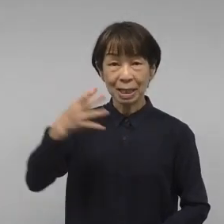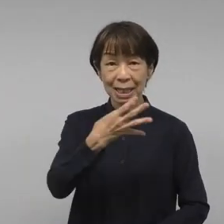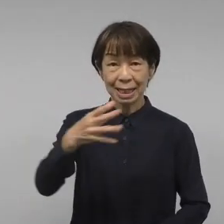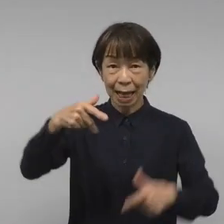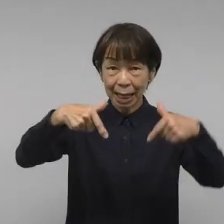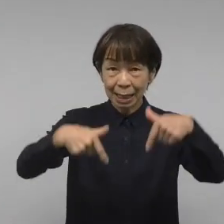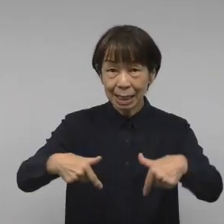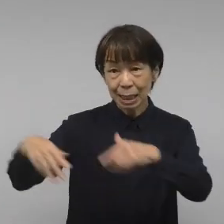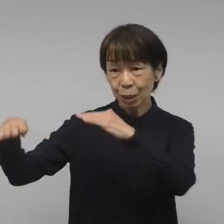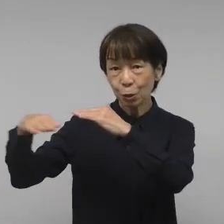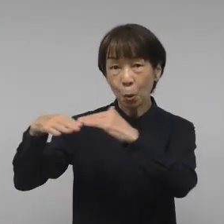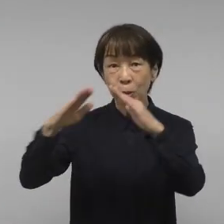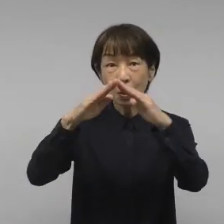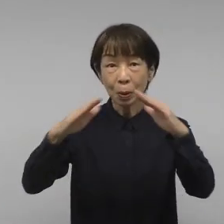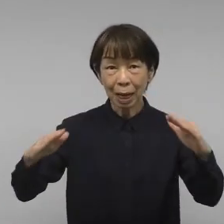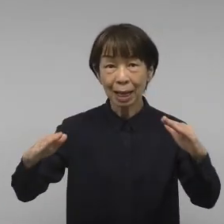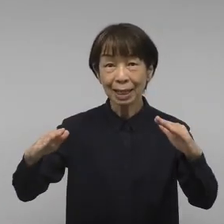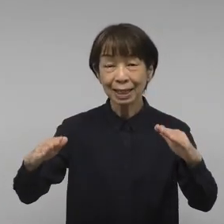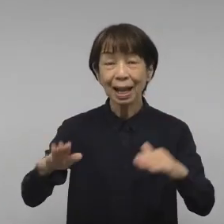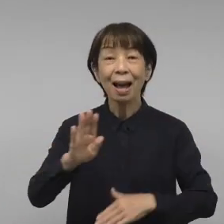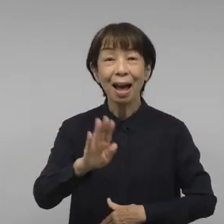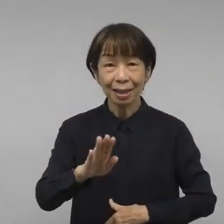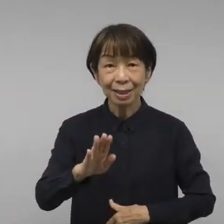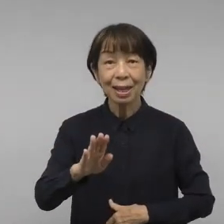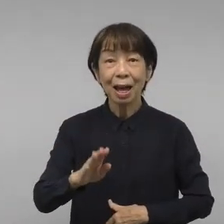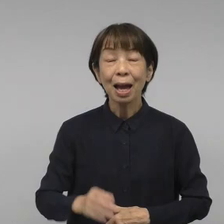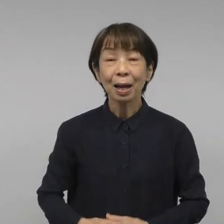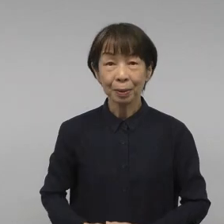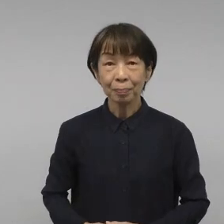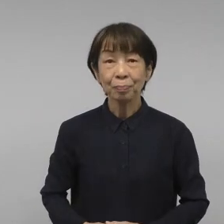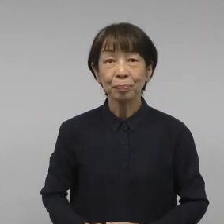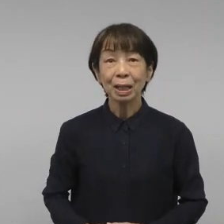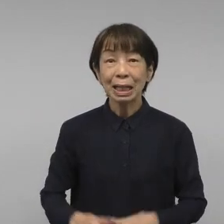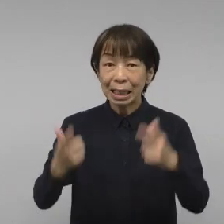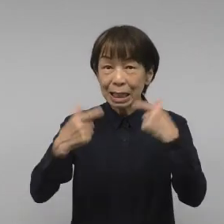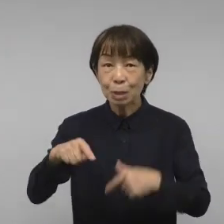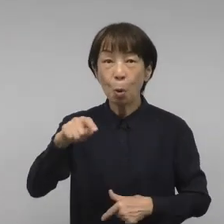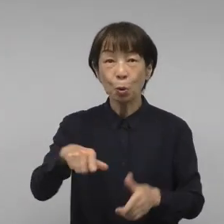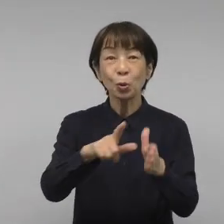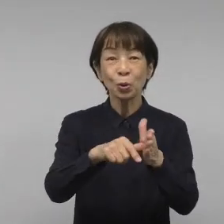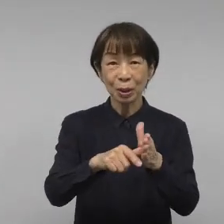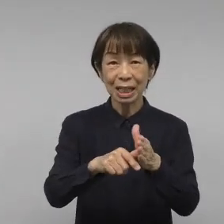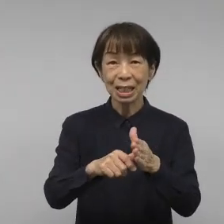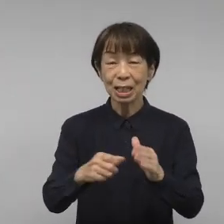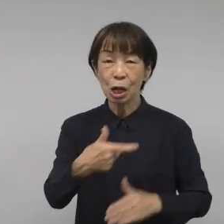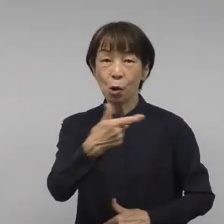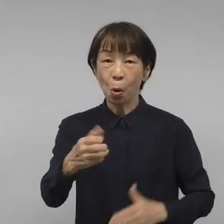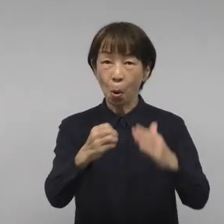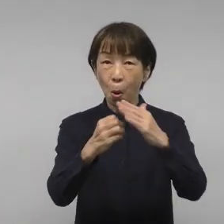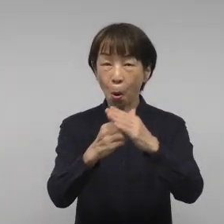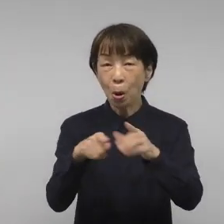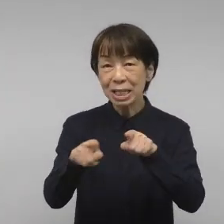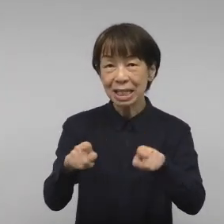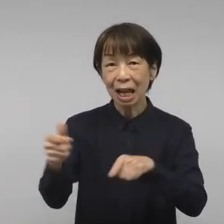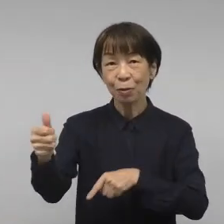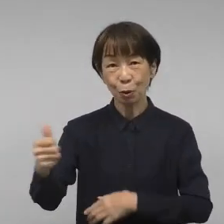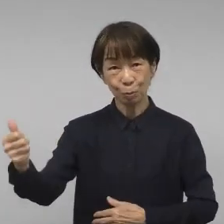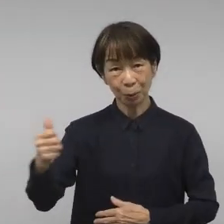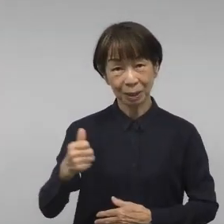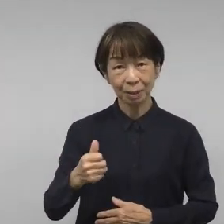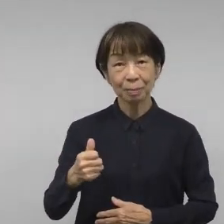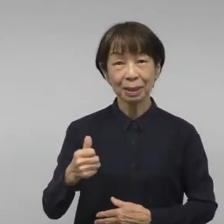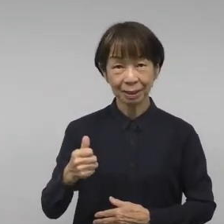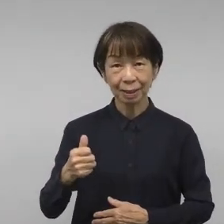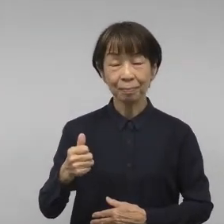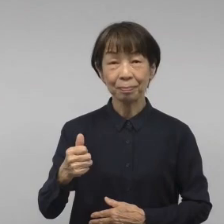け西の同窓会がございます。ちょうどこのぐらいの時期にいつもやってるんですけども、大石監督も姿を見せて、くださ